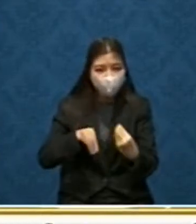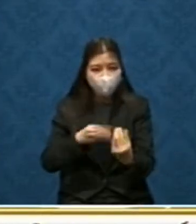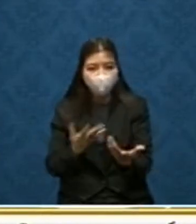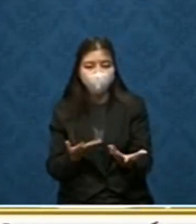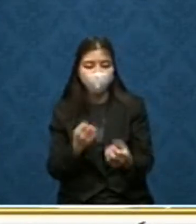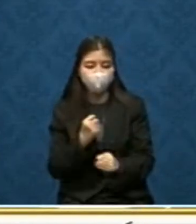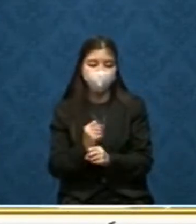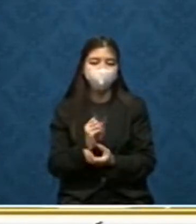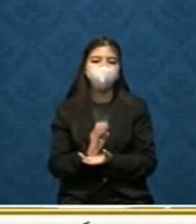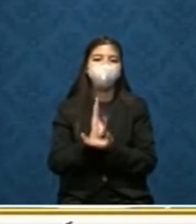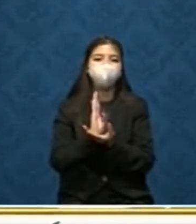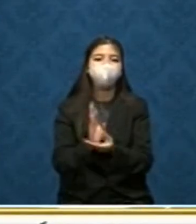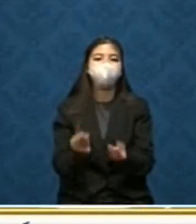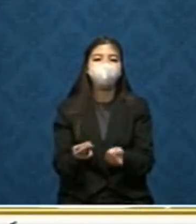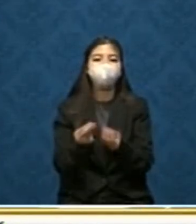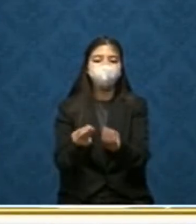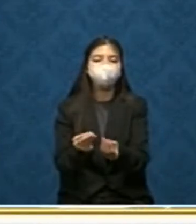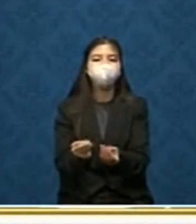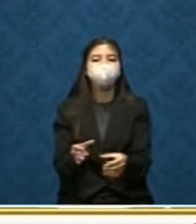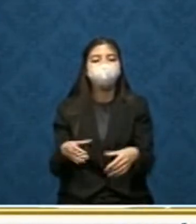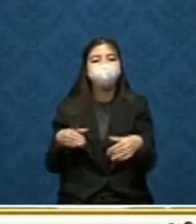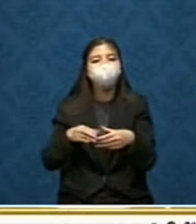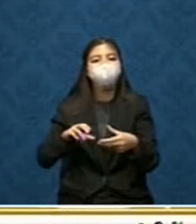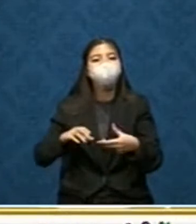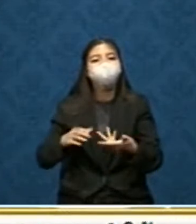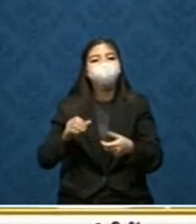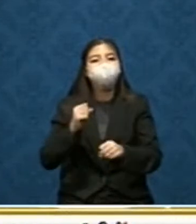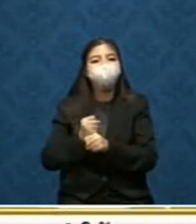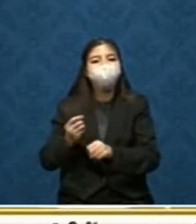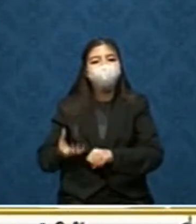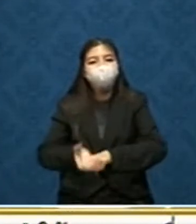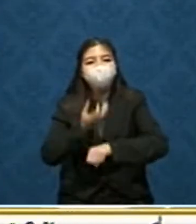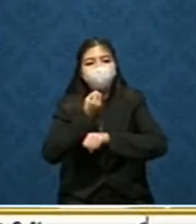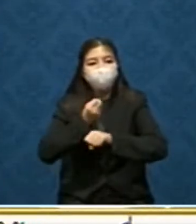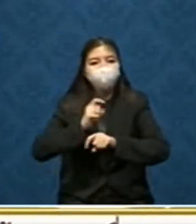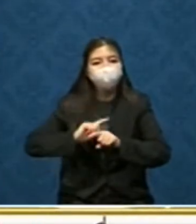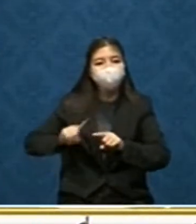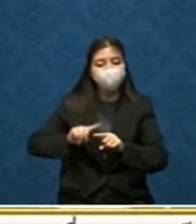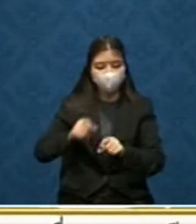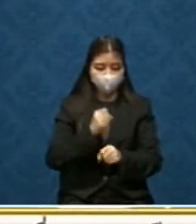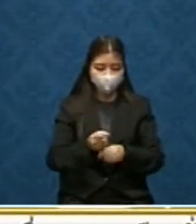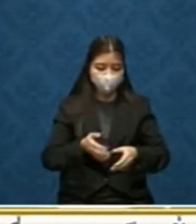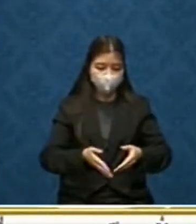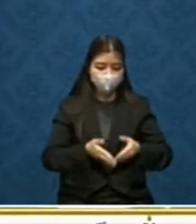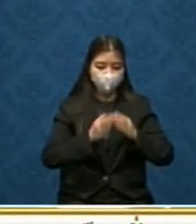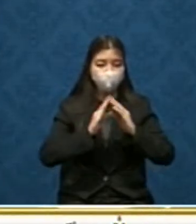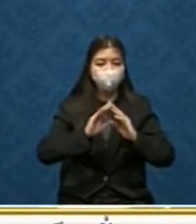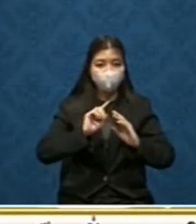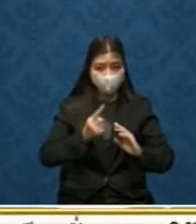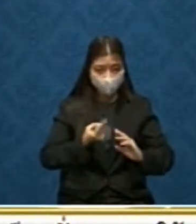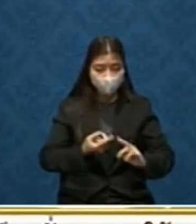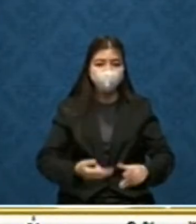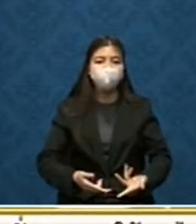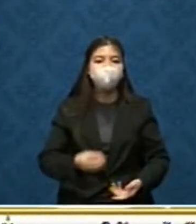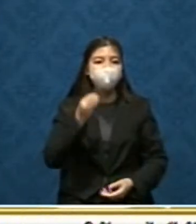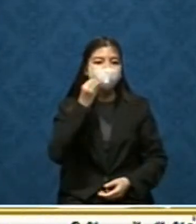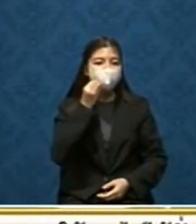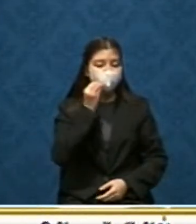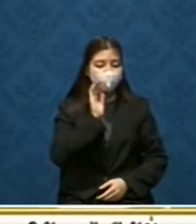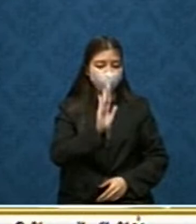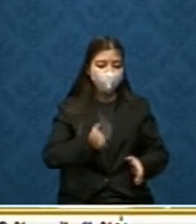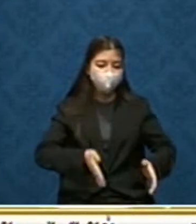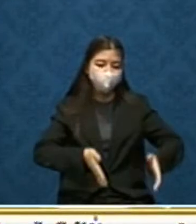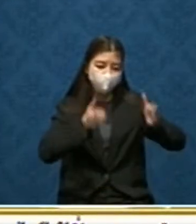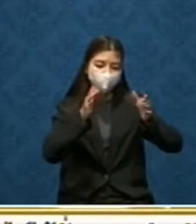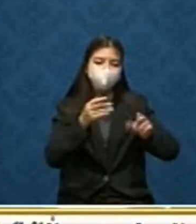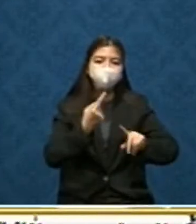จากเงินให้กับภักกเมองใหญ่โยงให่ไปมากตวาภักกเมืองใหญ่ตั้งให่ไปเอาบ้านของคนนี้เป็นสำนั